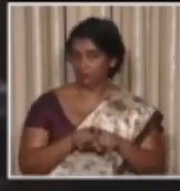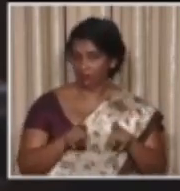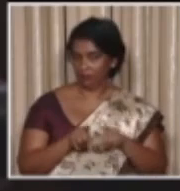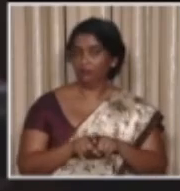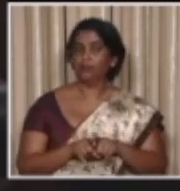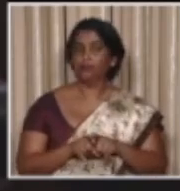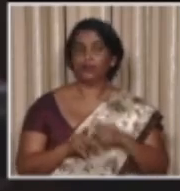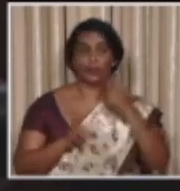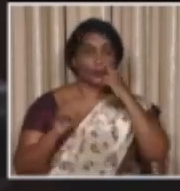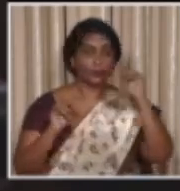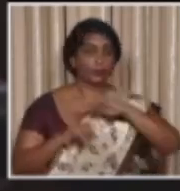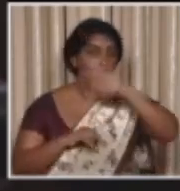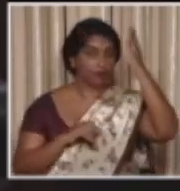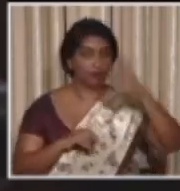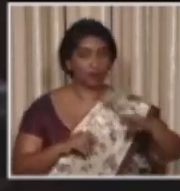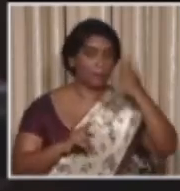தோட்டத்திலே